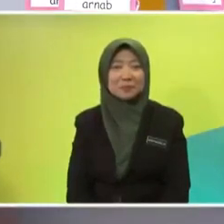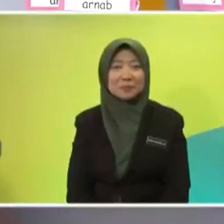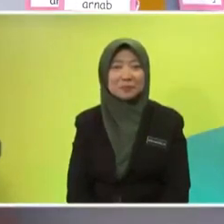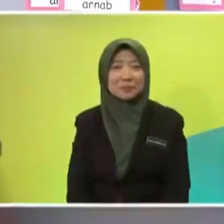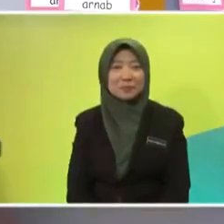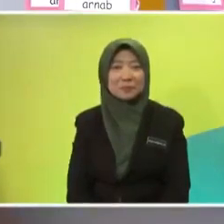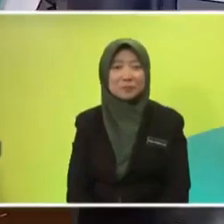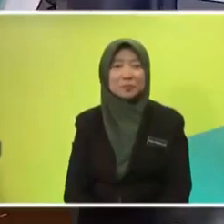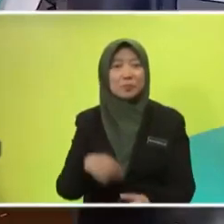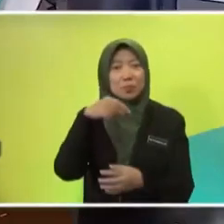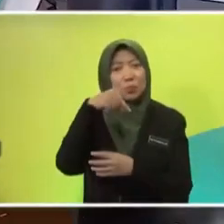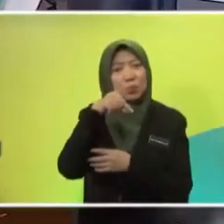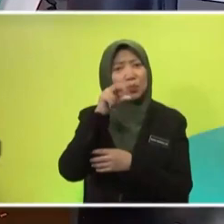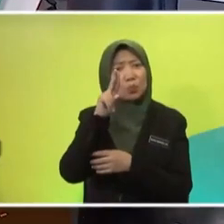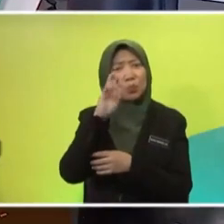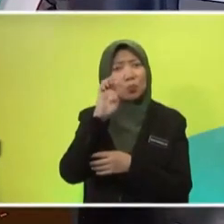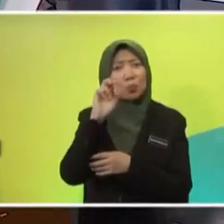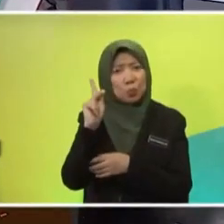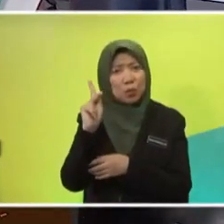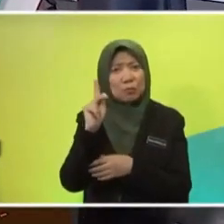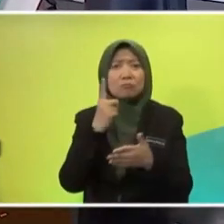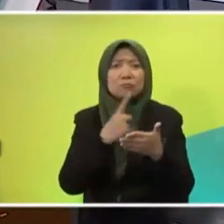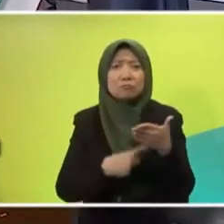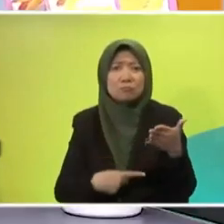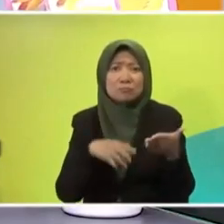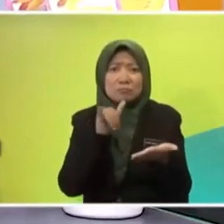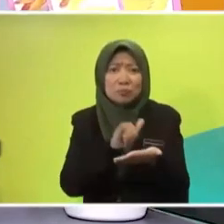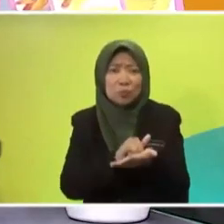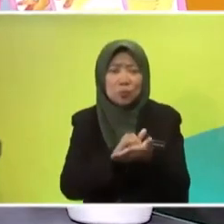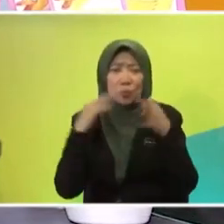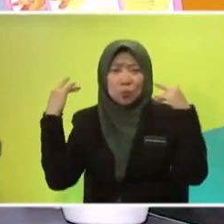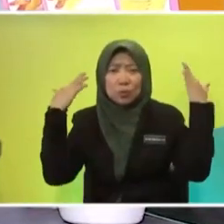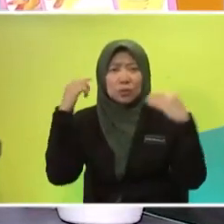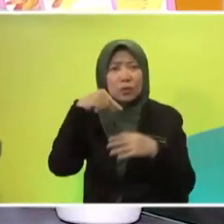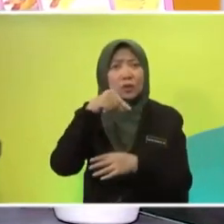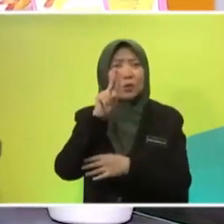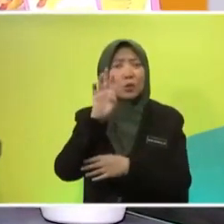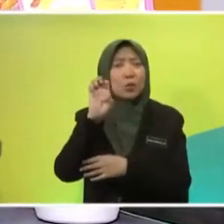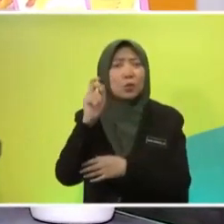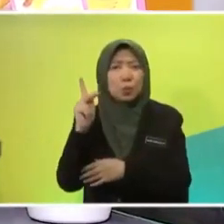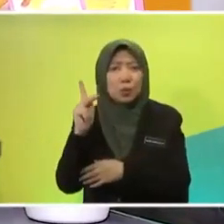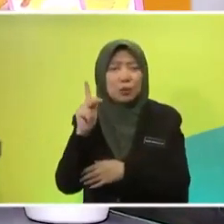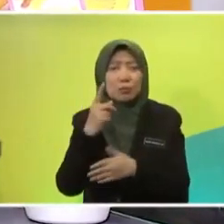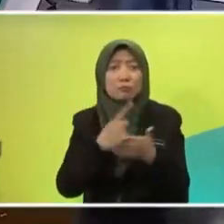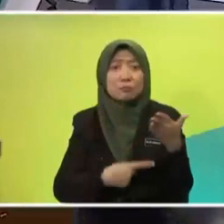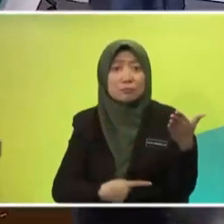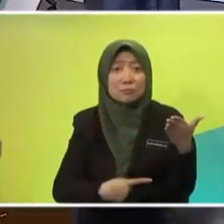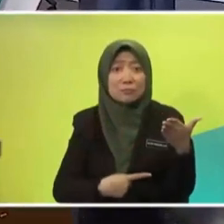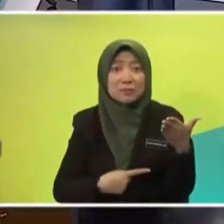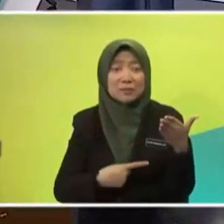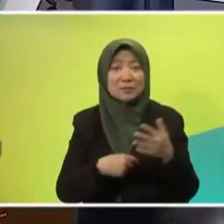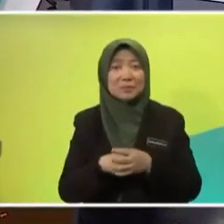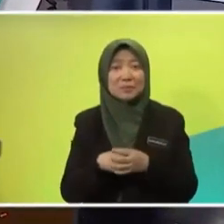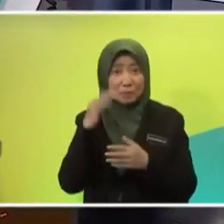Okey, penonton di rumah, boleh teka tak bunyi haiwan apakah itu? Bunyi apa? Saya dah tahu. Saya dah tahu. Cikgu Su tahu tak?